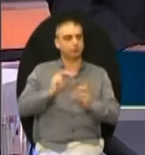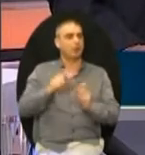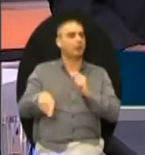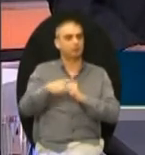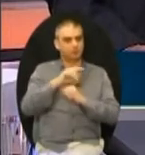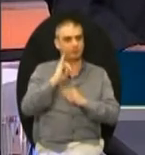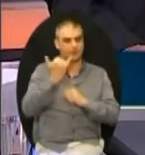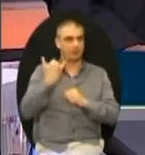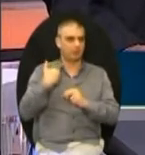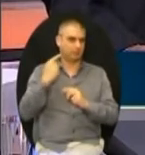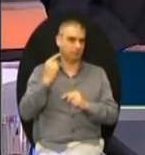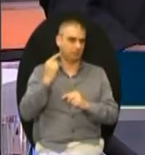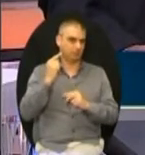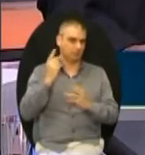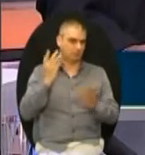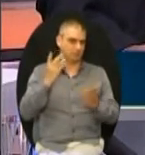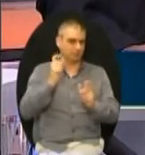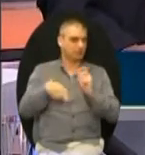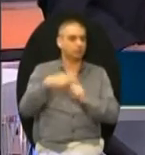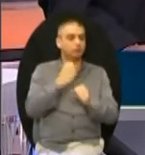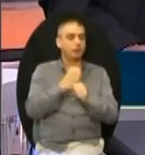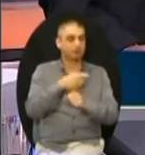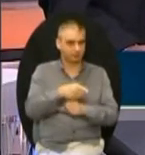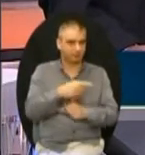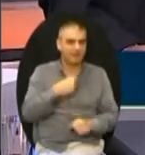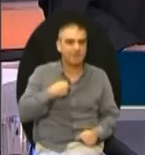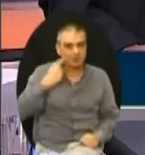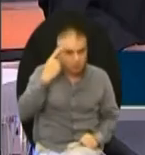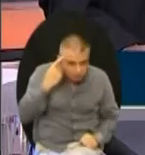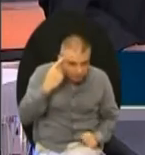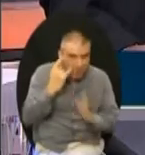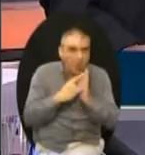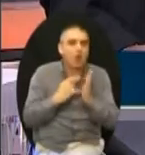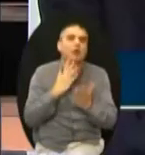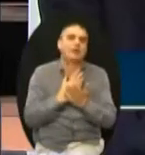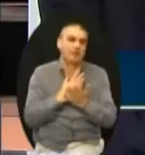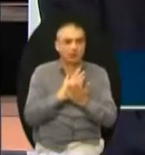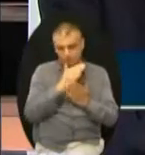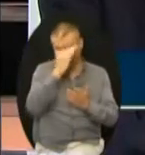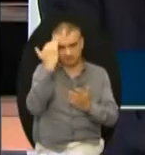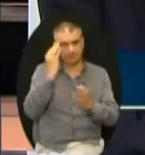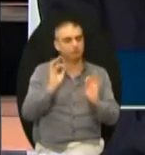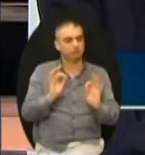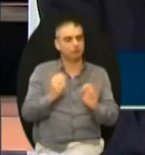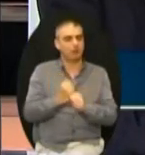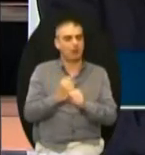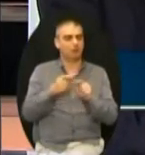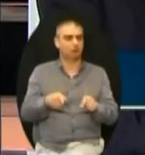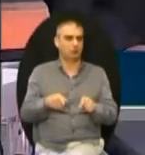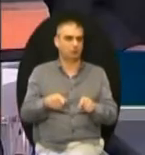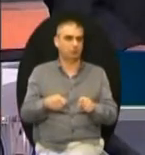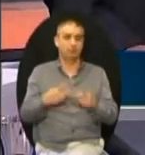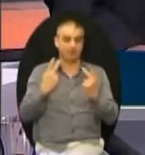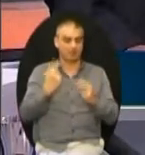אנשים, וכן נביא לדין את האנשים שעושים את זה, ואני חושב שהחוק הקיים כבר מספיק כדי לעשות את זה.